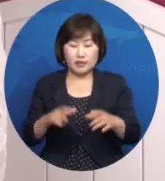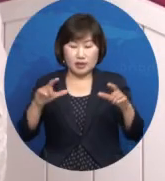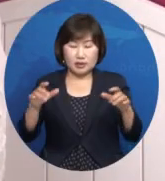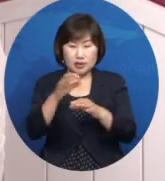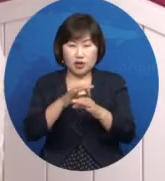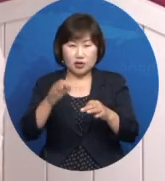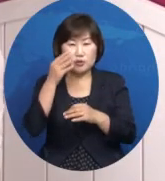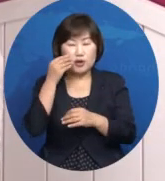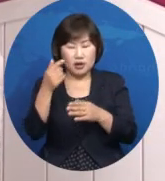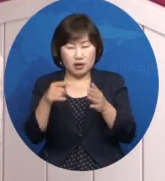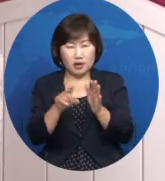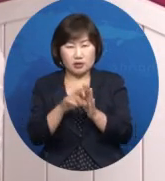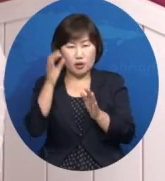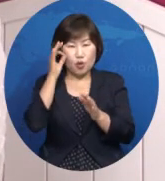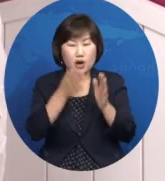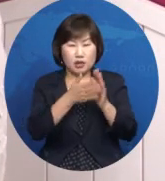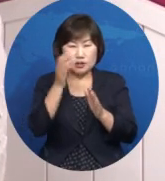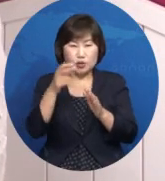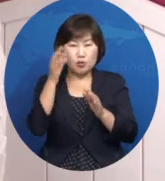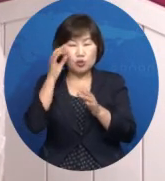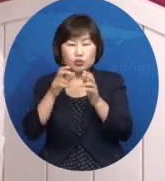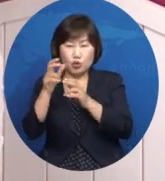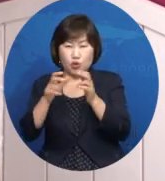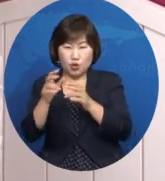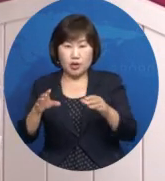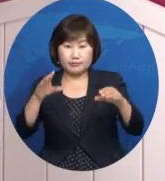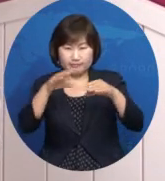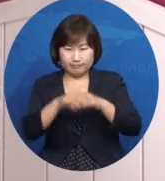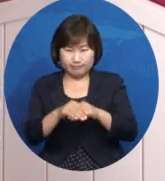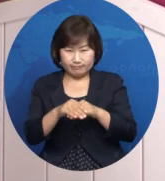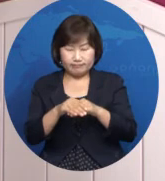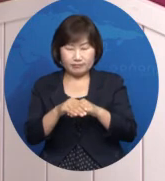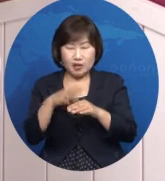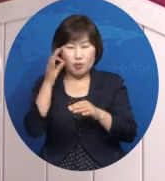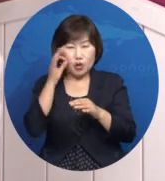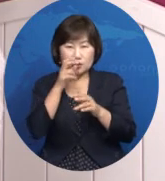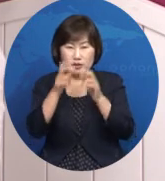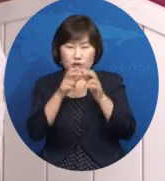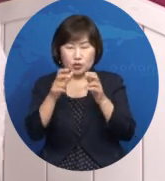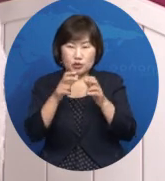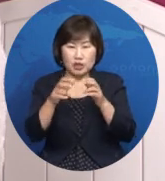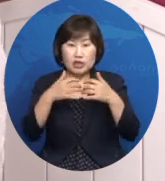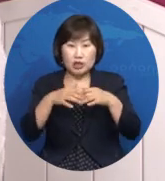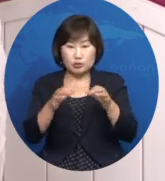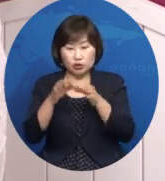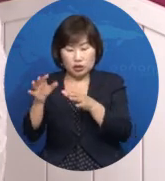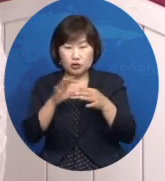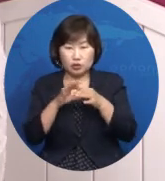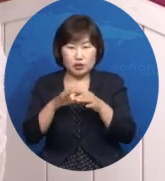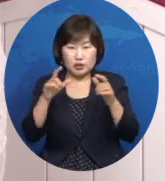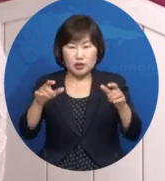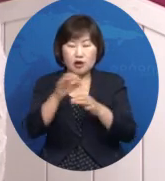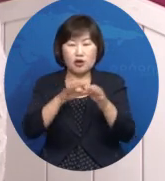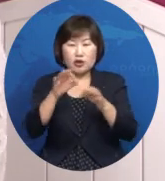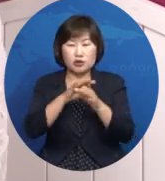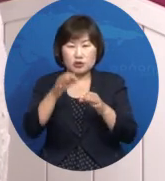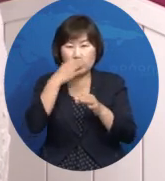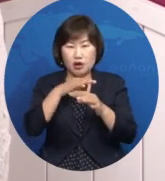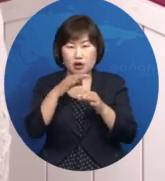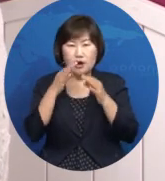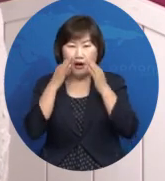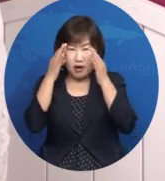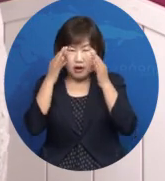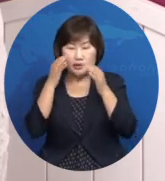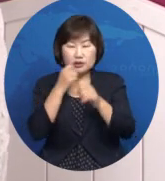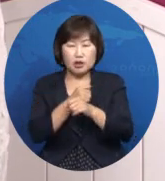지역 경제 활성화를 위해 포항시와 포스코가 손을 잡았습니다. 포항제철소는 설비 투자를 통해 지역 경제 소득 창출에